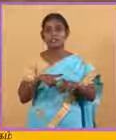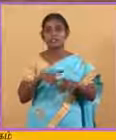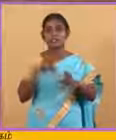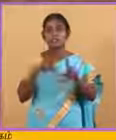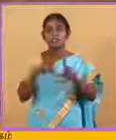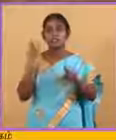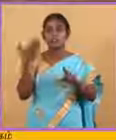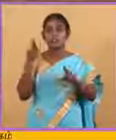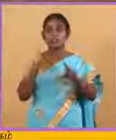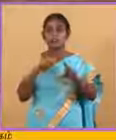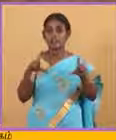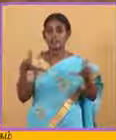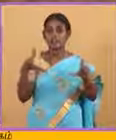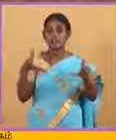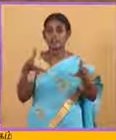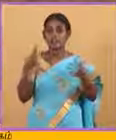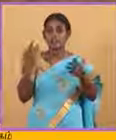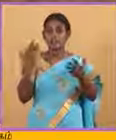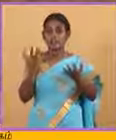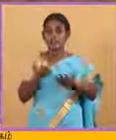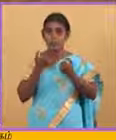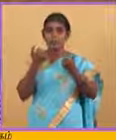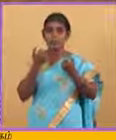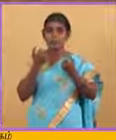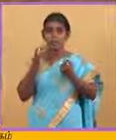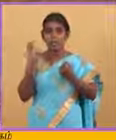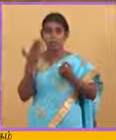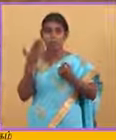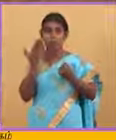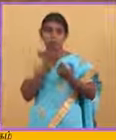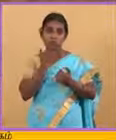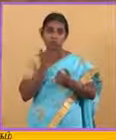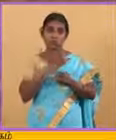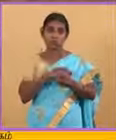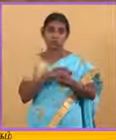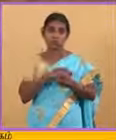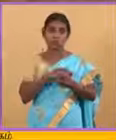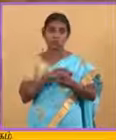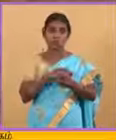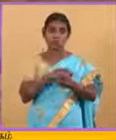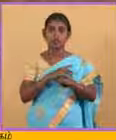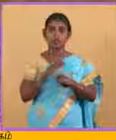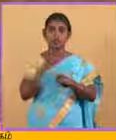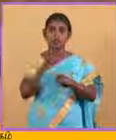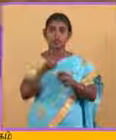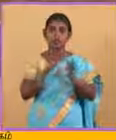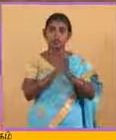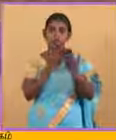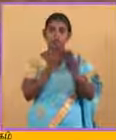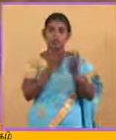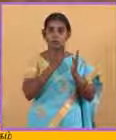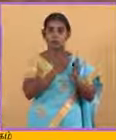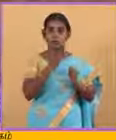மொழியில் தமிழ் கற்ற, தமிழறிந்த, தமிழ் படித்த யாரும் ஒரு நூலை கூட என்னால்